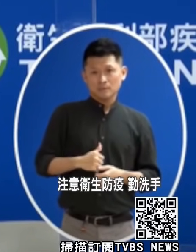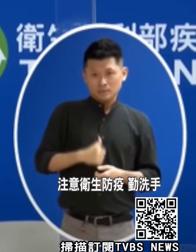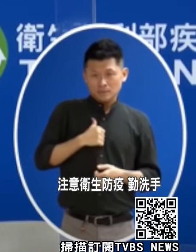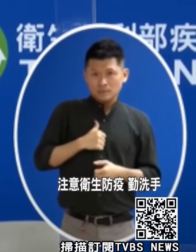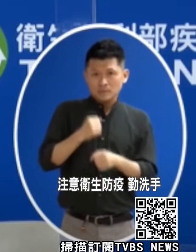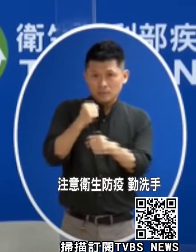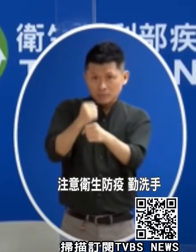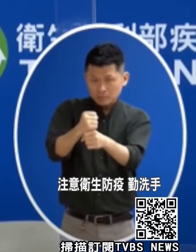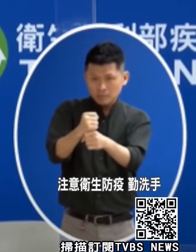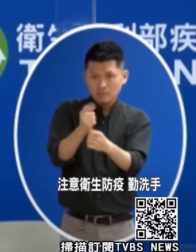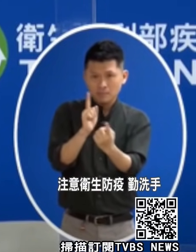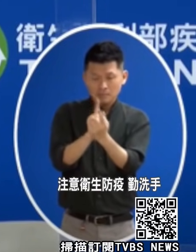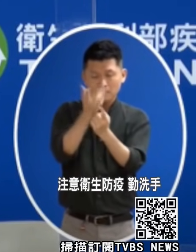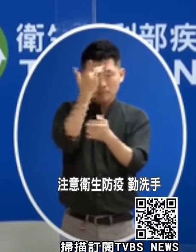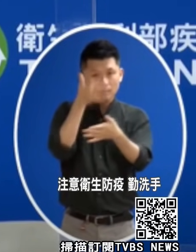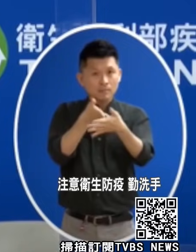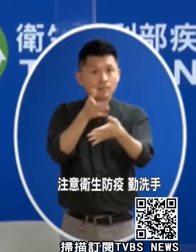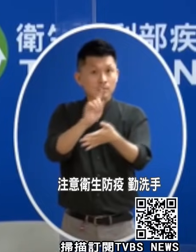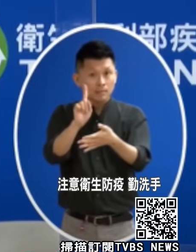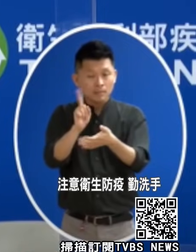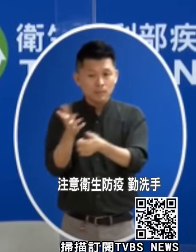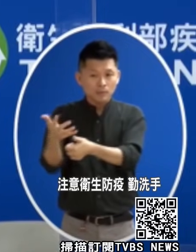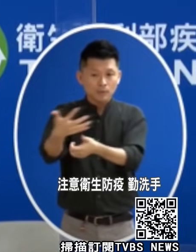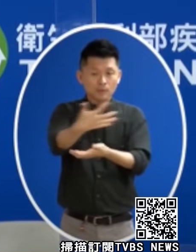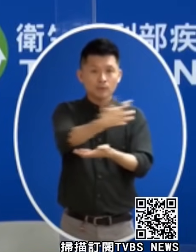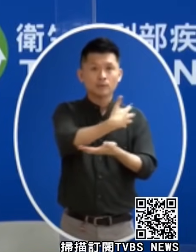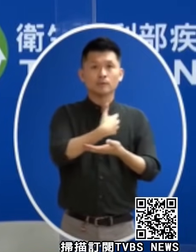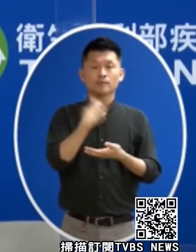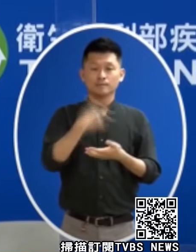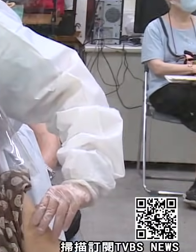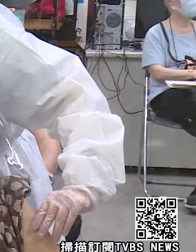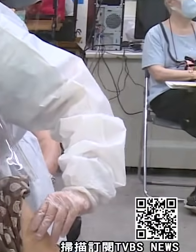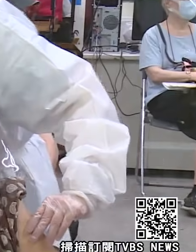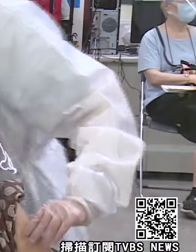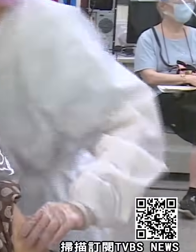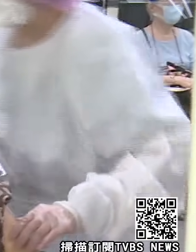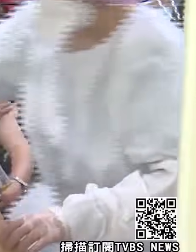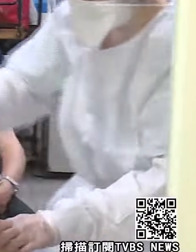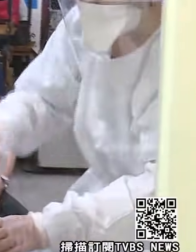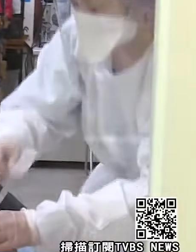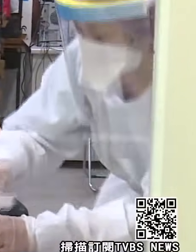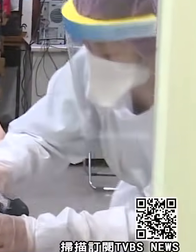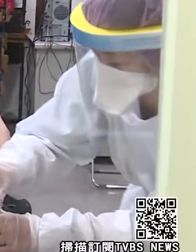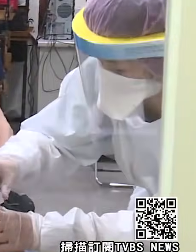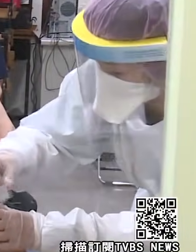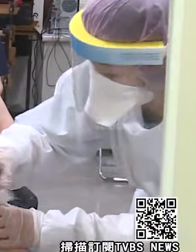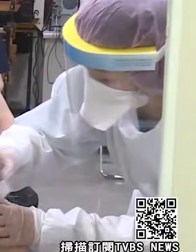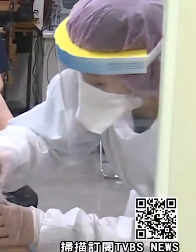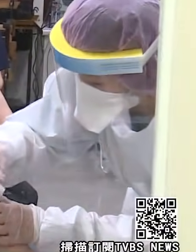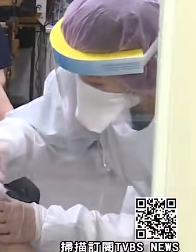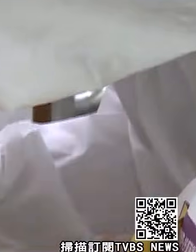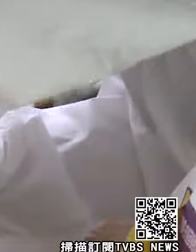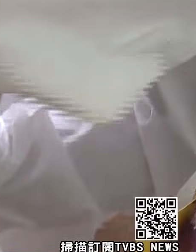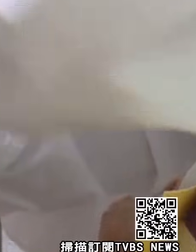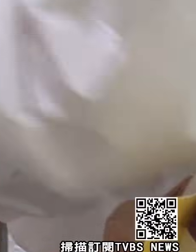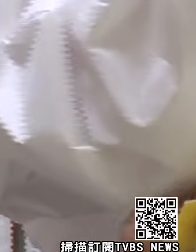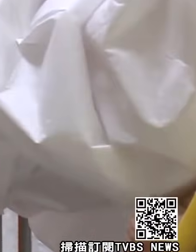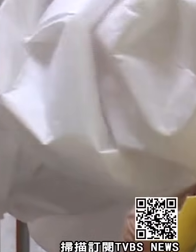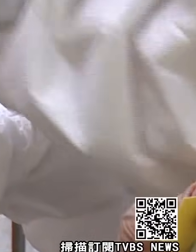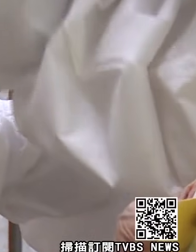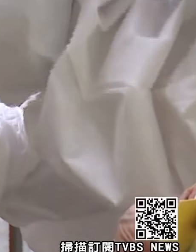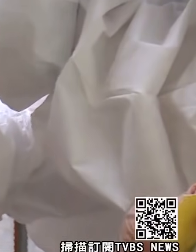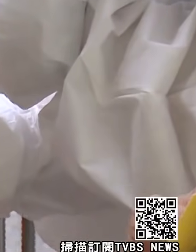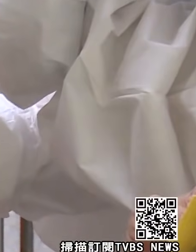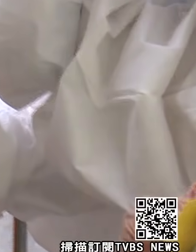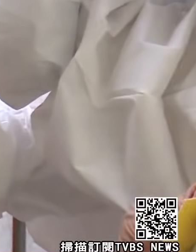时候有哪一些困难，我们再一起解决。 指挥中心最新拍板开放疫苗残疾施打，只要接种单位每天最后一